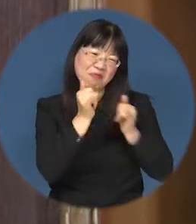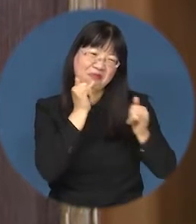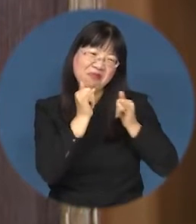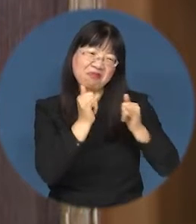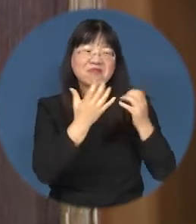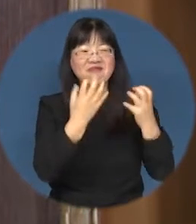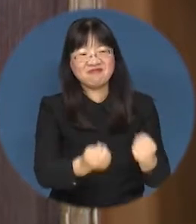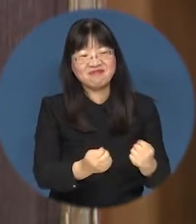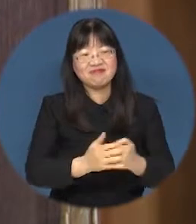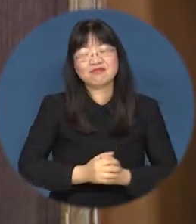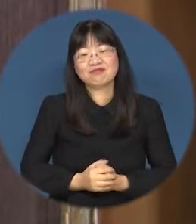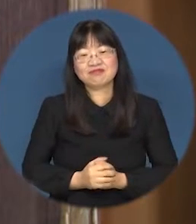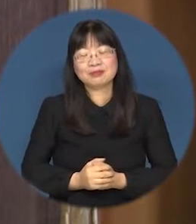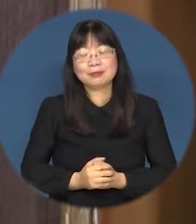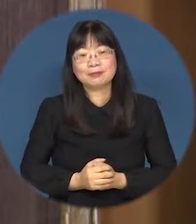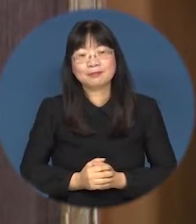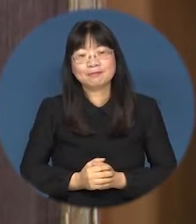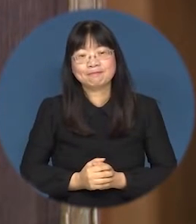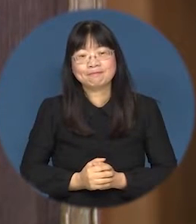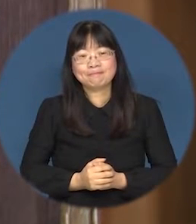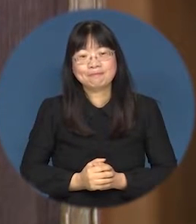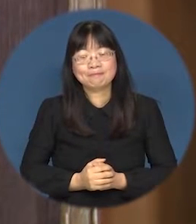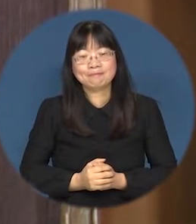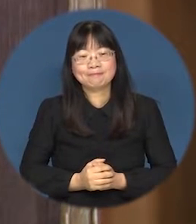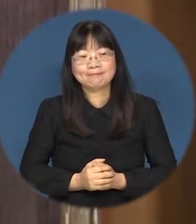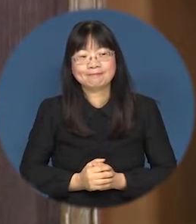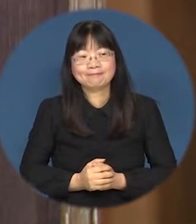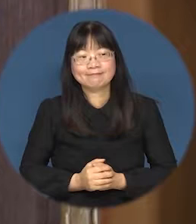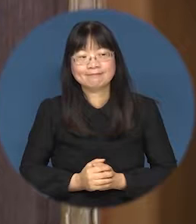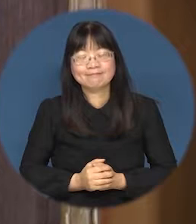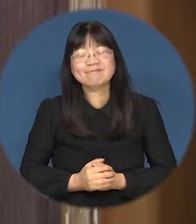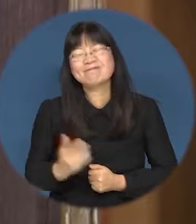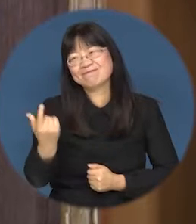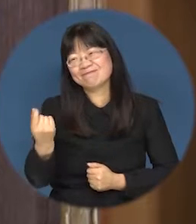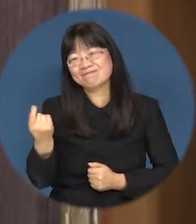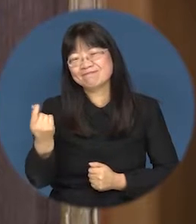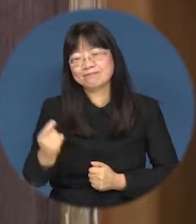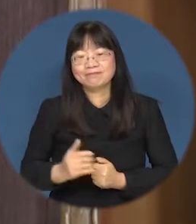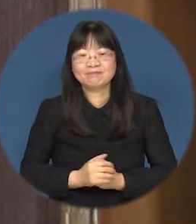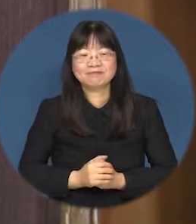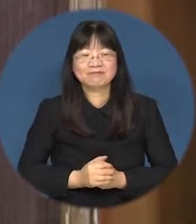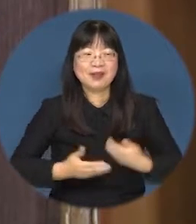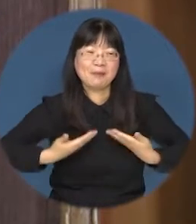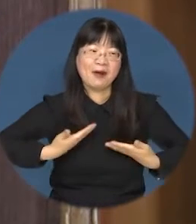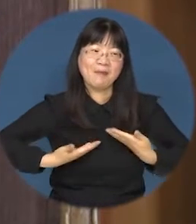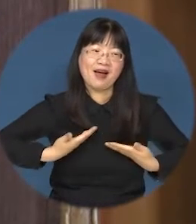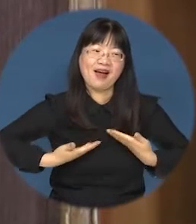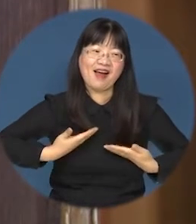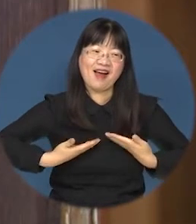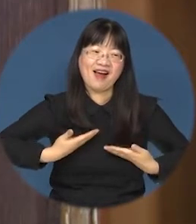당했는데 예. 뭐 여러 군데서 연락이 많이 왔습니다. 그렇죠. 예. 상당히 좀 바쁜